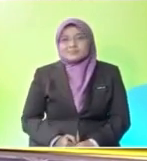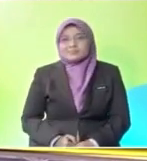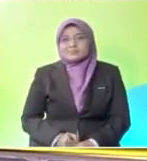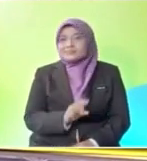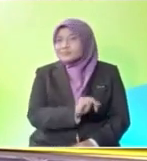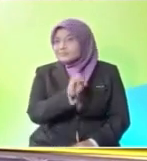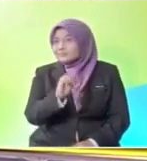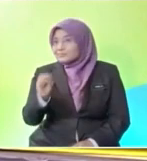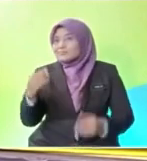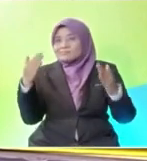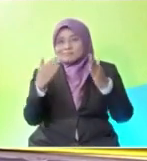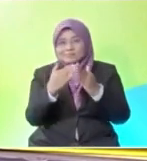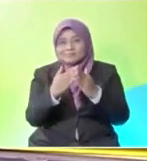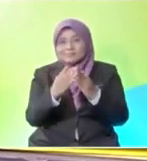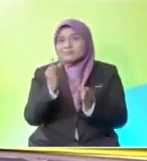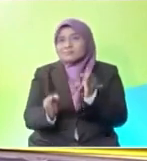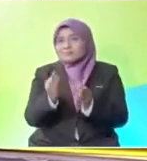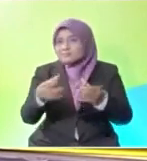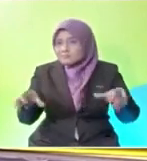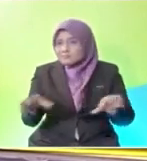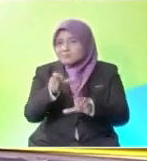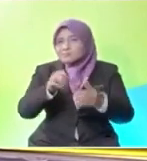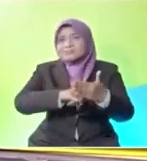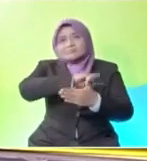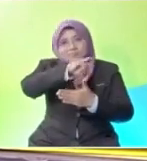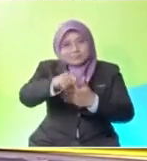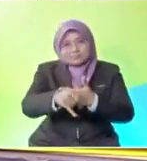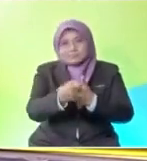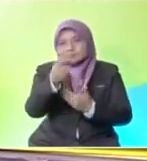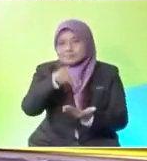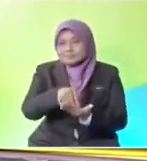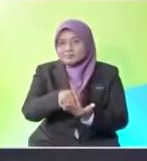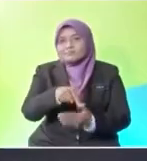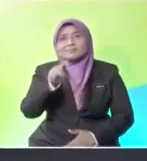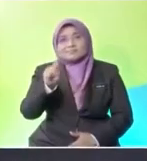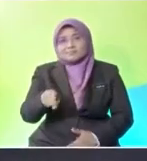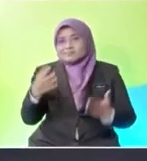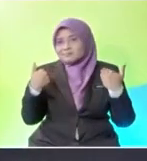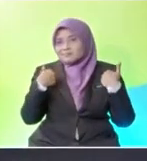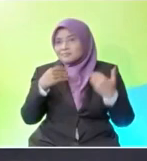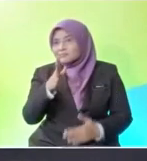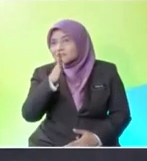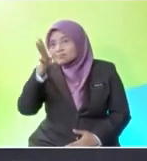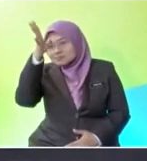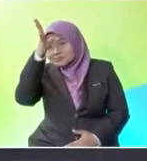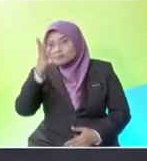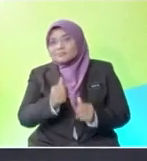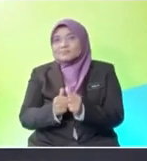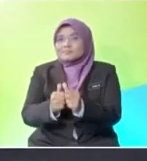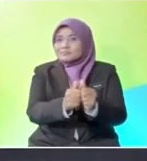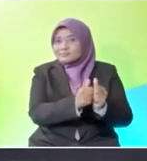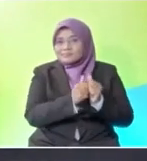rumah juga jika melakukan Project seperti ini haruslah Aduh orang dewasa bersama Anda supaya kita teknik